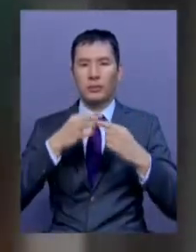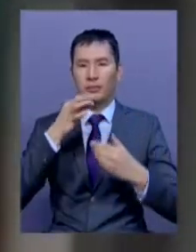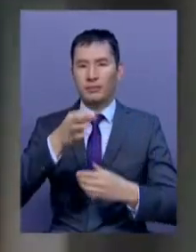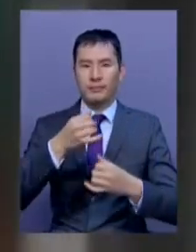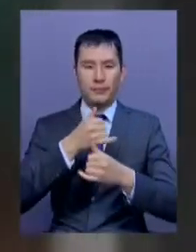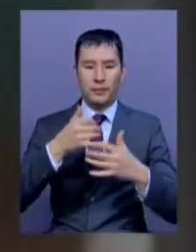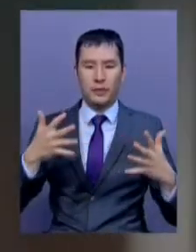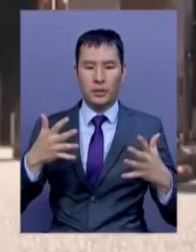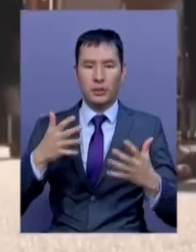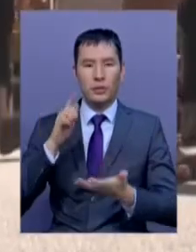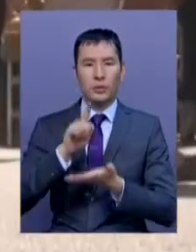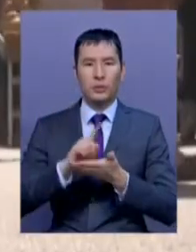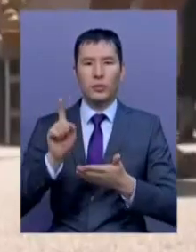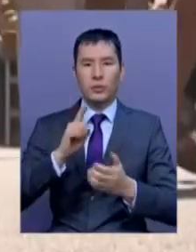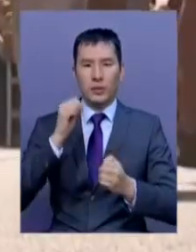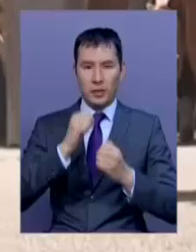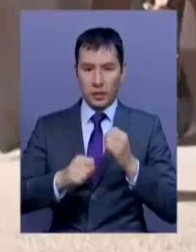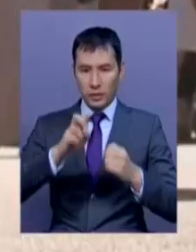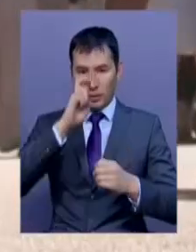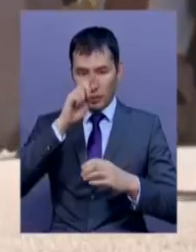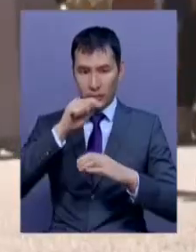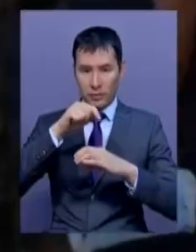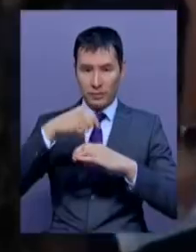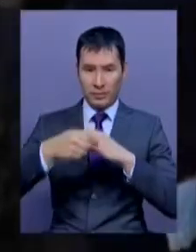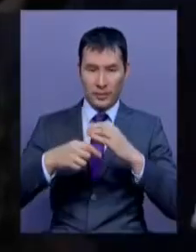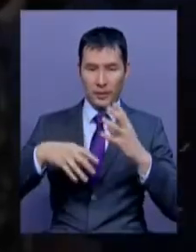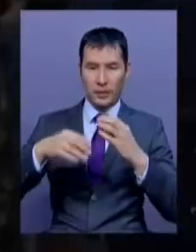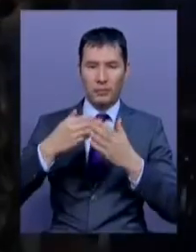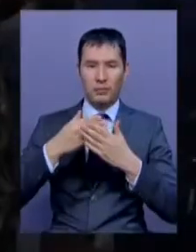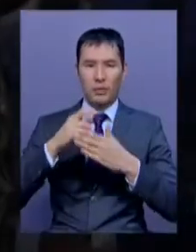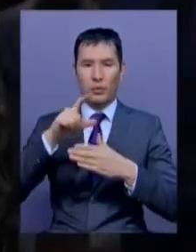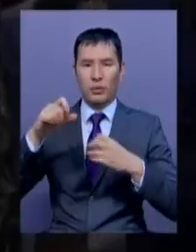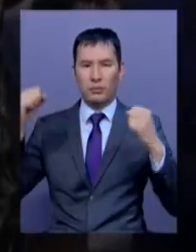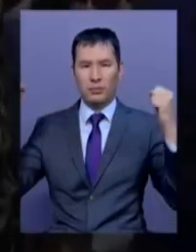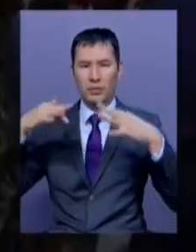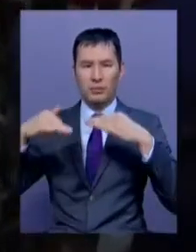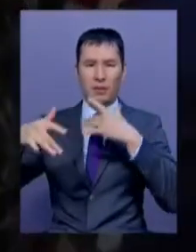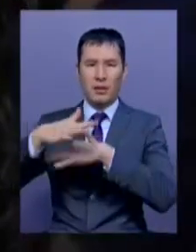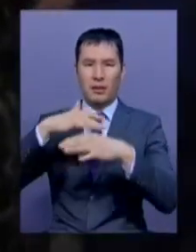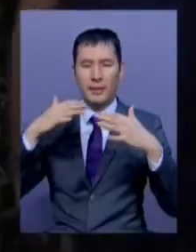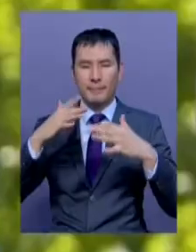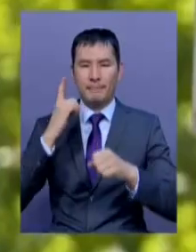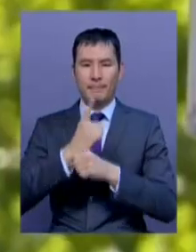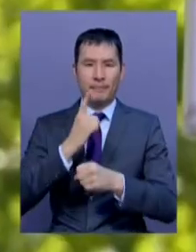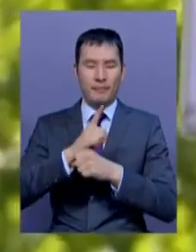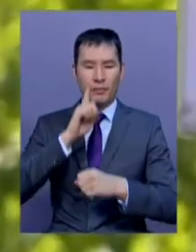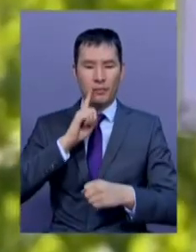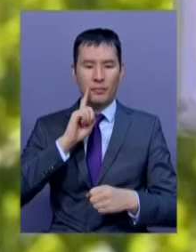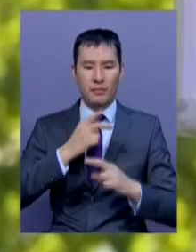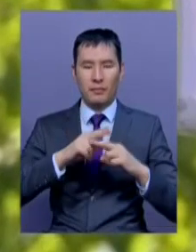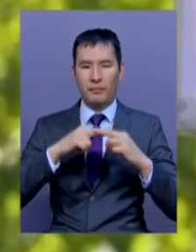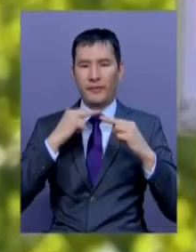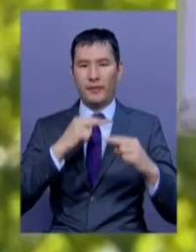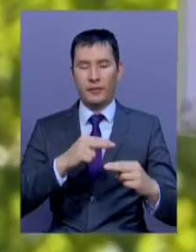әр мемлекет адам көп жиналатын шараларды азайтып, халықтың денсаулығына және жалпы денсаулық сақтау саласына аса мән беруі